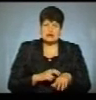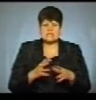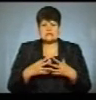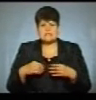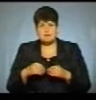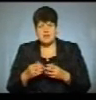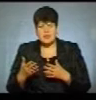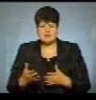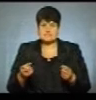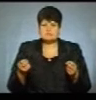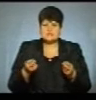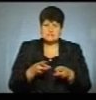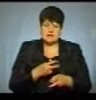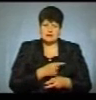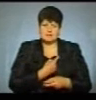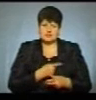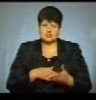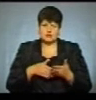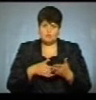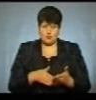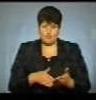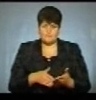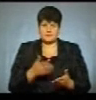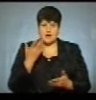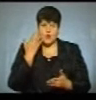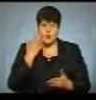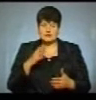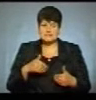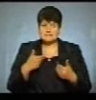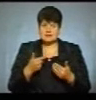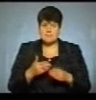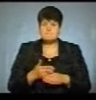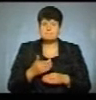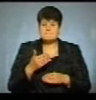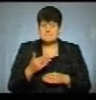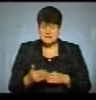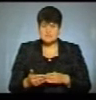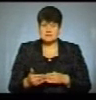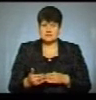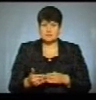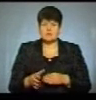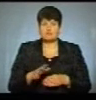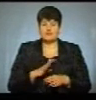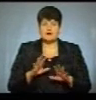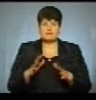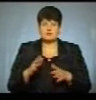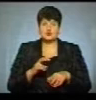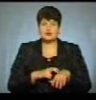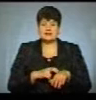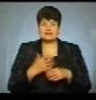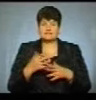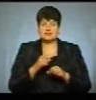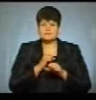сімейні, спеціалізована медична допомога. А от коли звертаються пізно і вже бувають випадки, що лікарі вже не